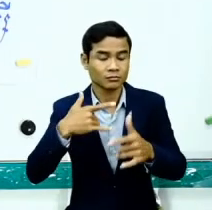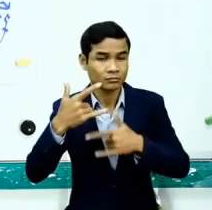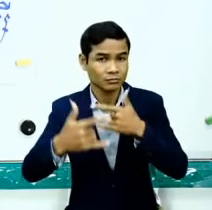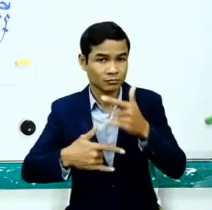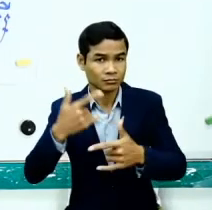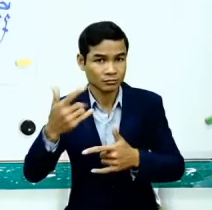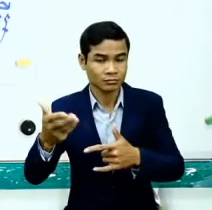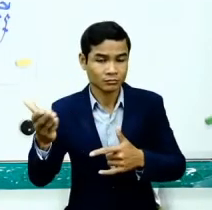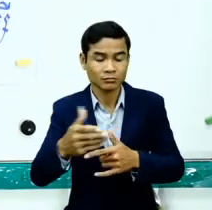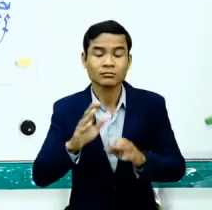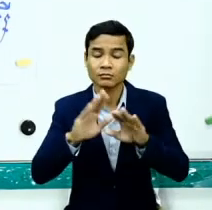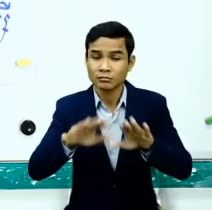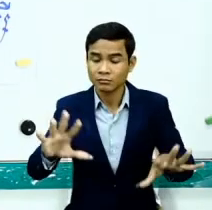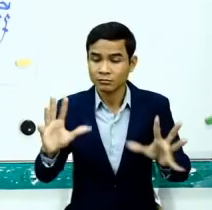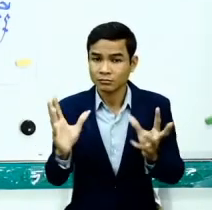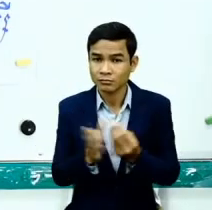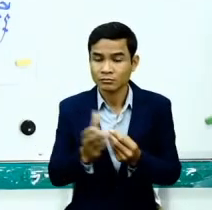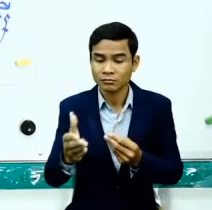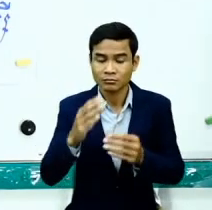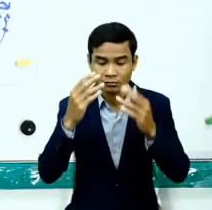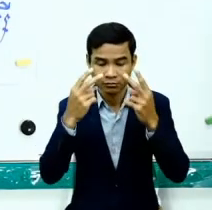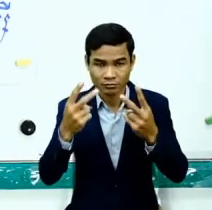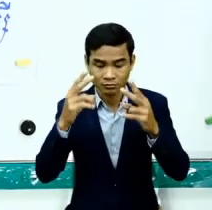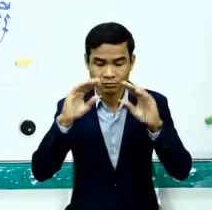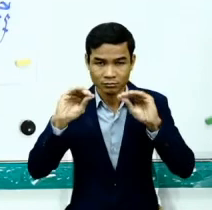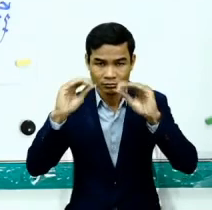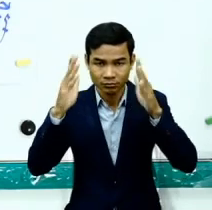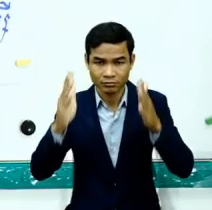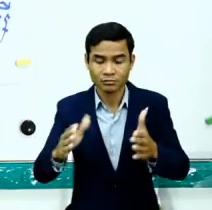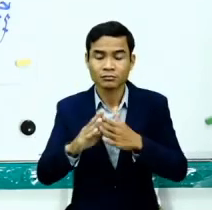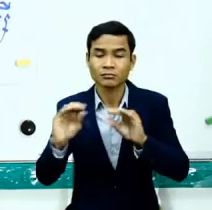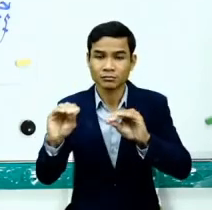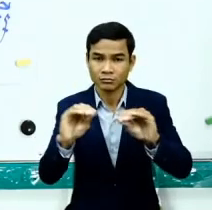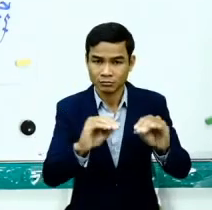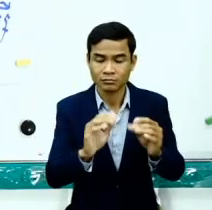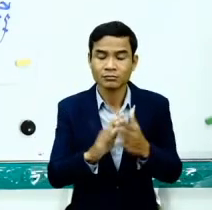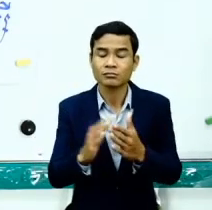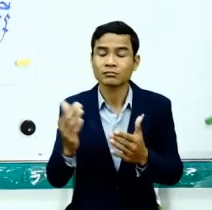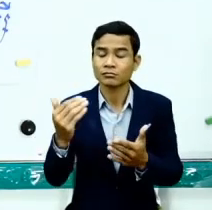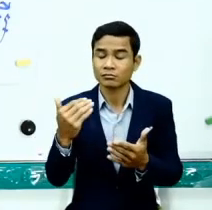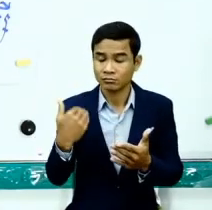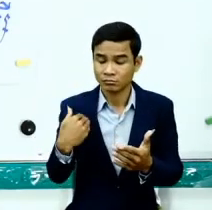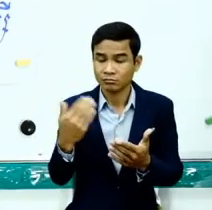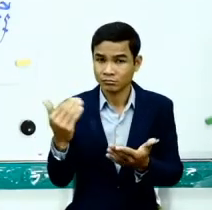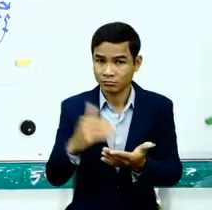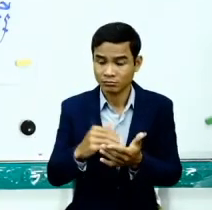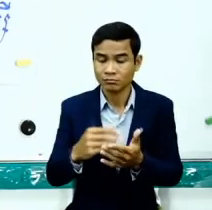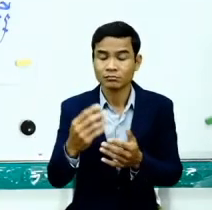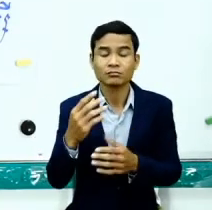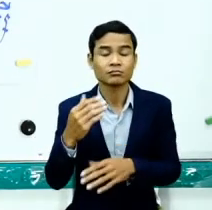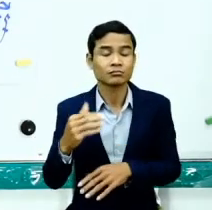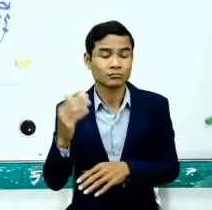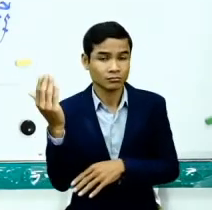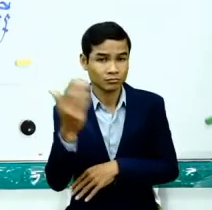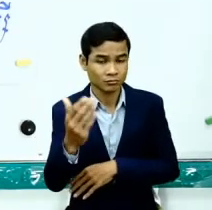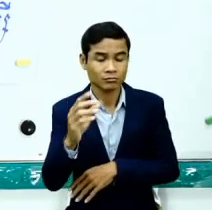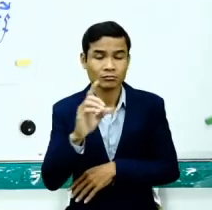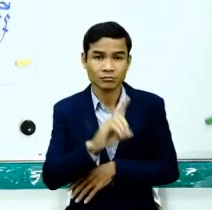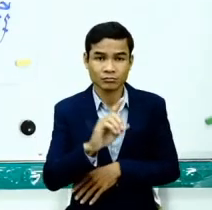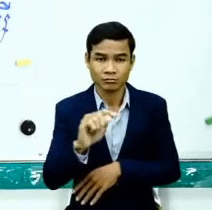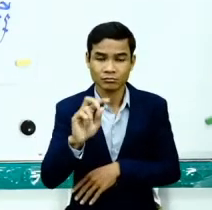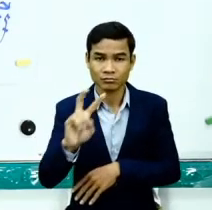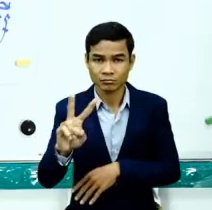bàn hỏi con từng ạc ní cô ai tam đan cả mừng riêng được bảo lục con nè kêu tam là trẻ cần chọn từ tua pop để chụp